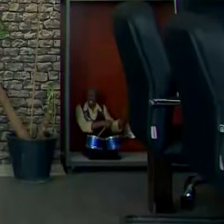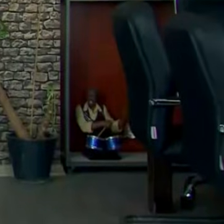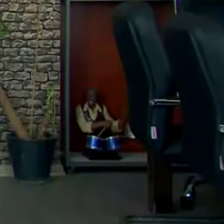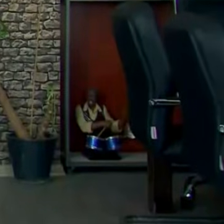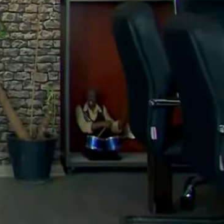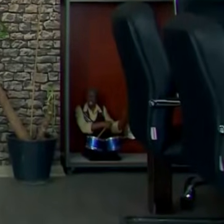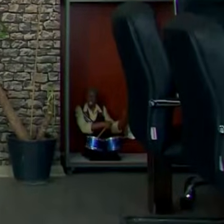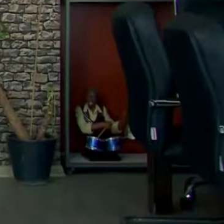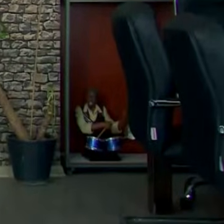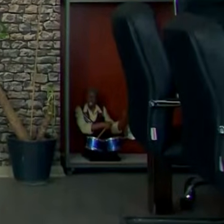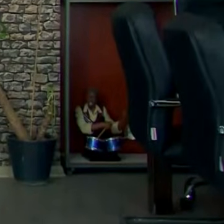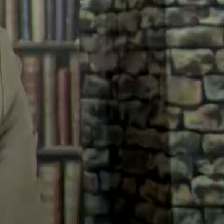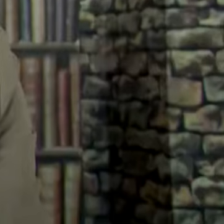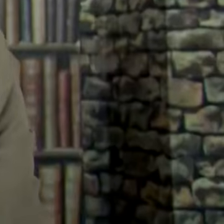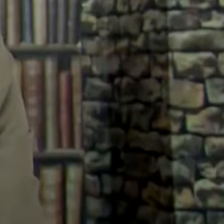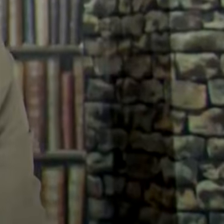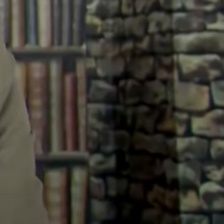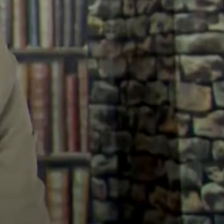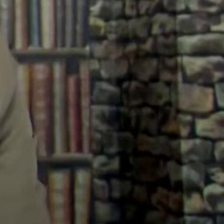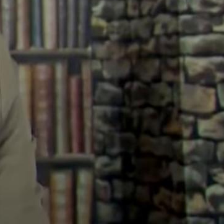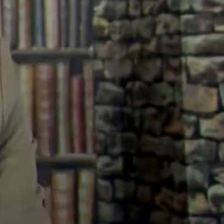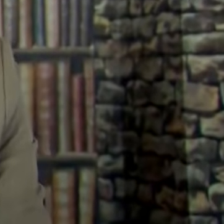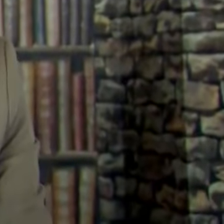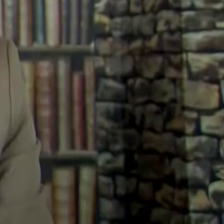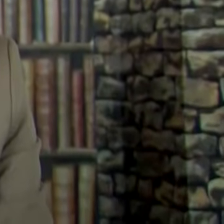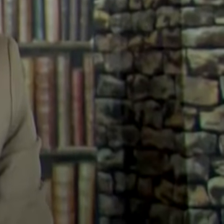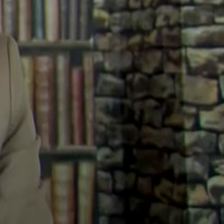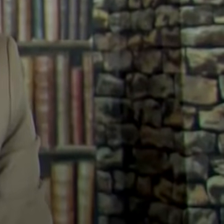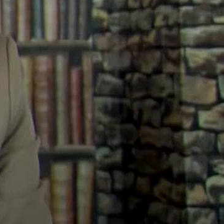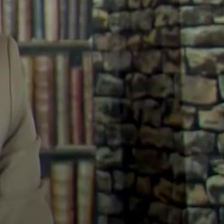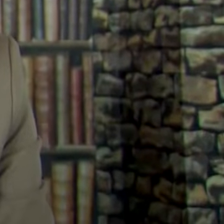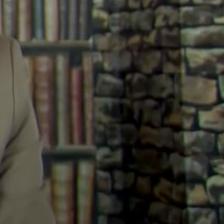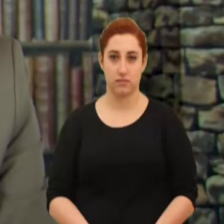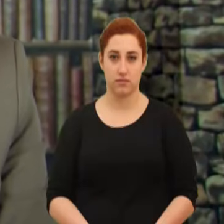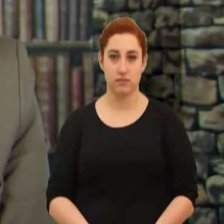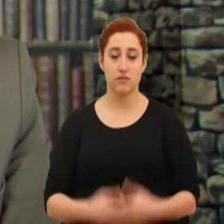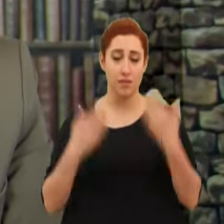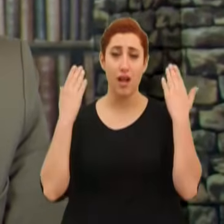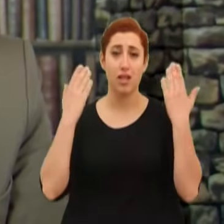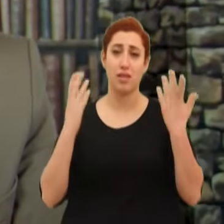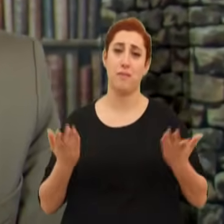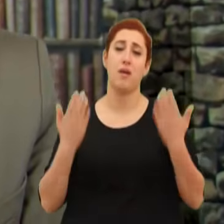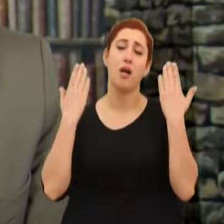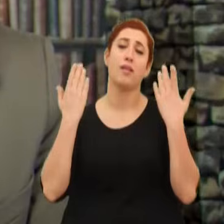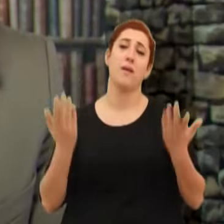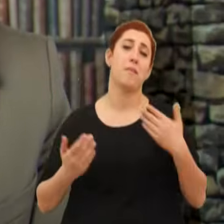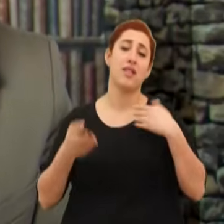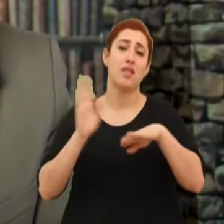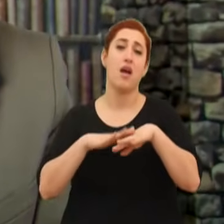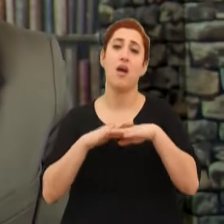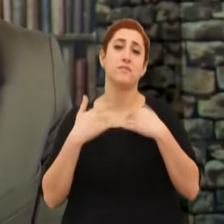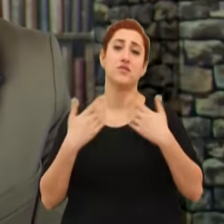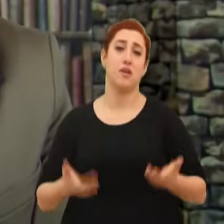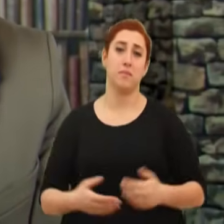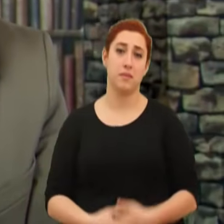(Gülüyor) Allah'ım ya. Allah'ım ben ne